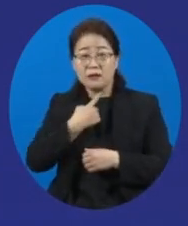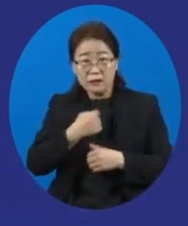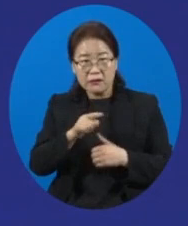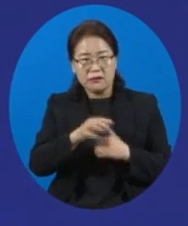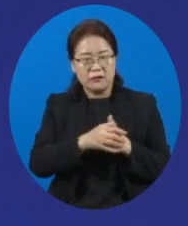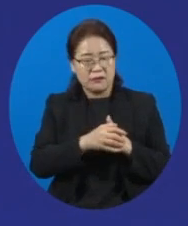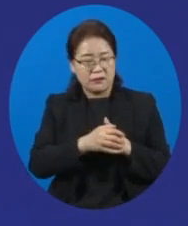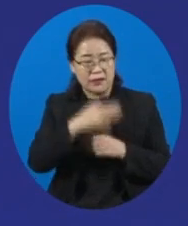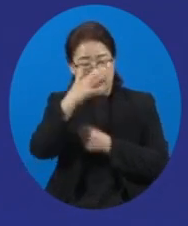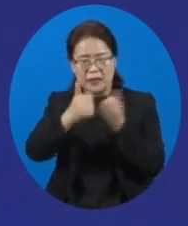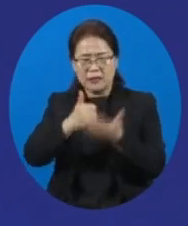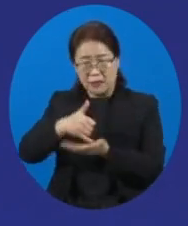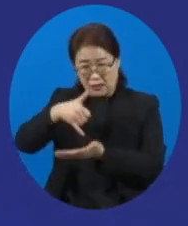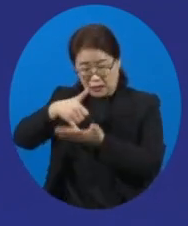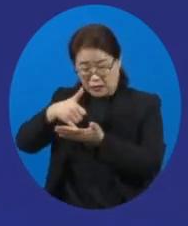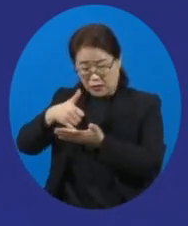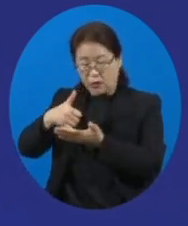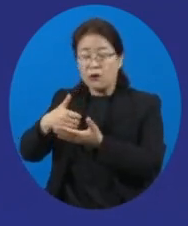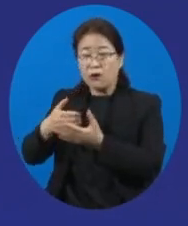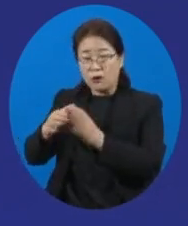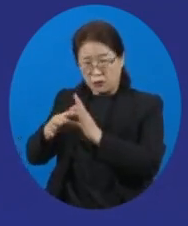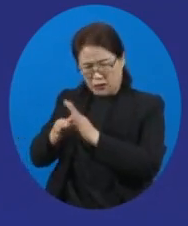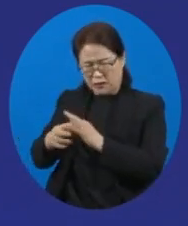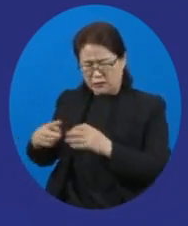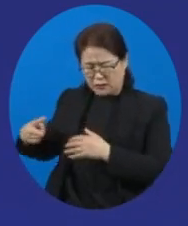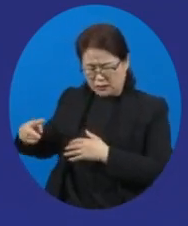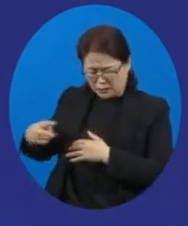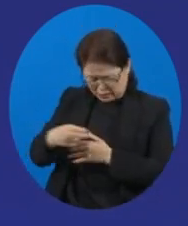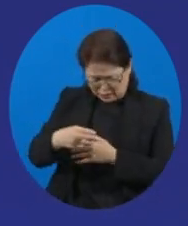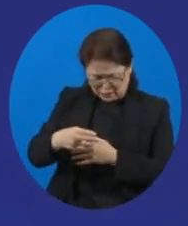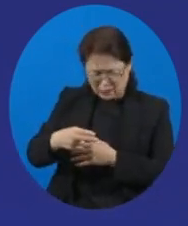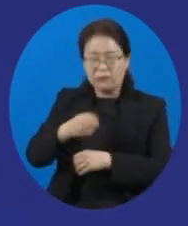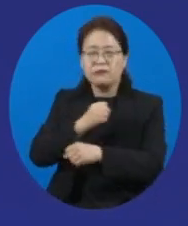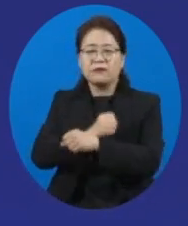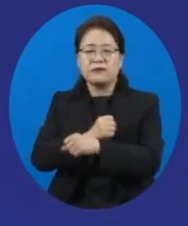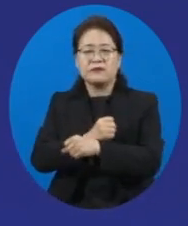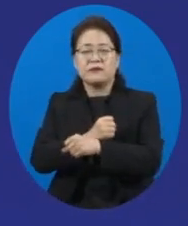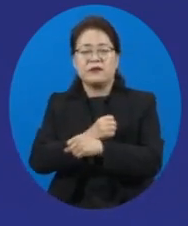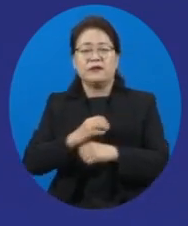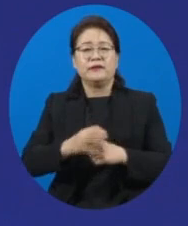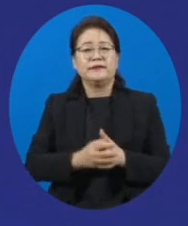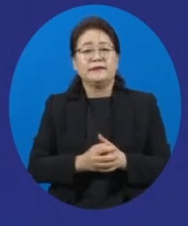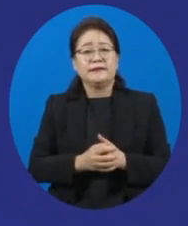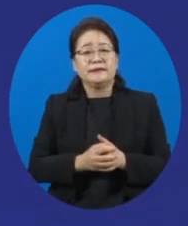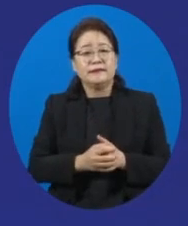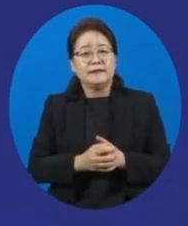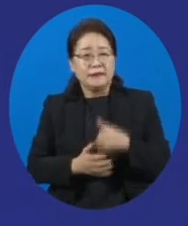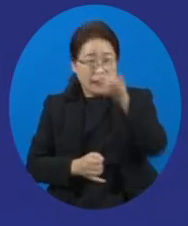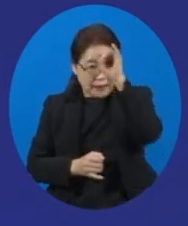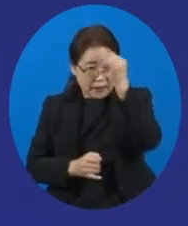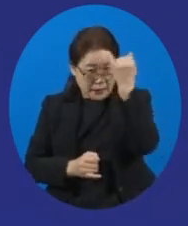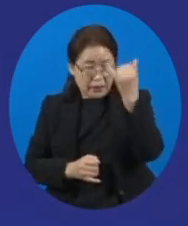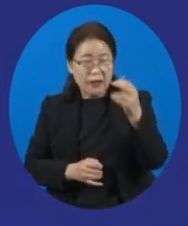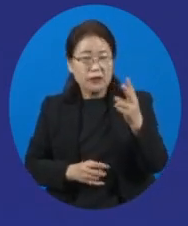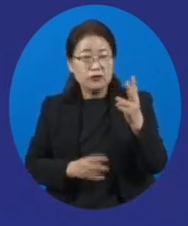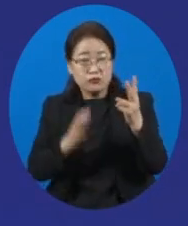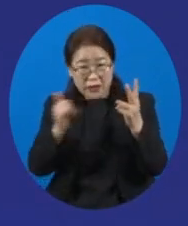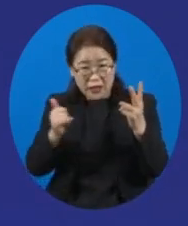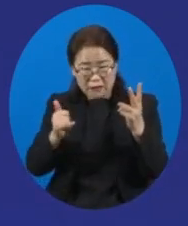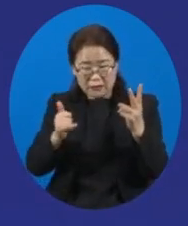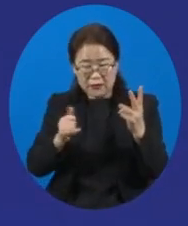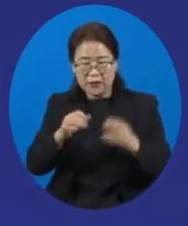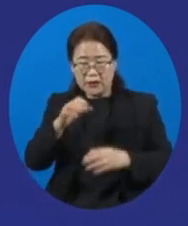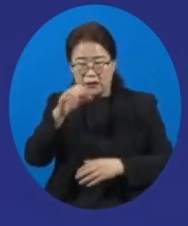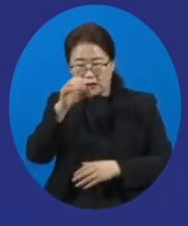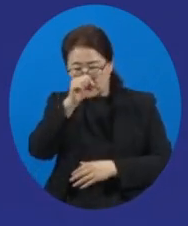하나님과의 그 인격적인 관계를 끊어버리려고 했다는 거죠. 아담과 하와는 선악과를